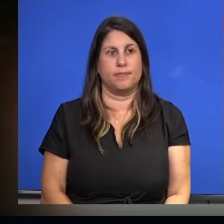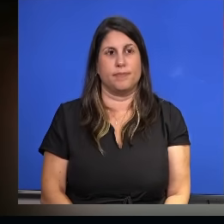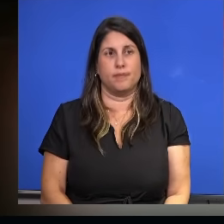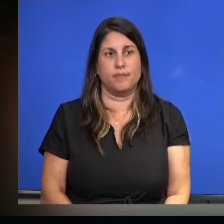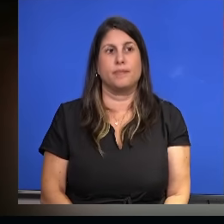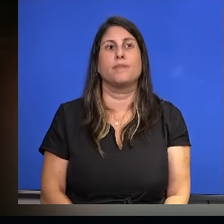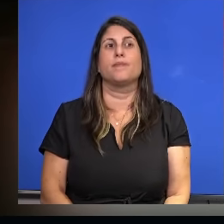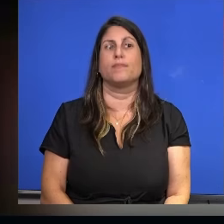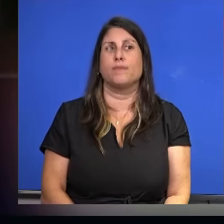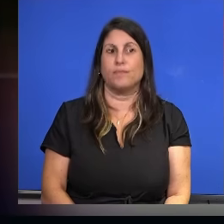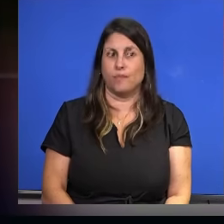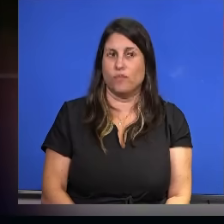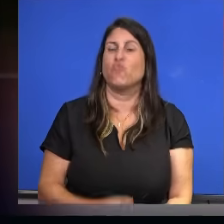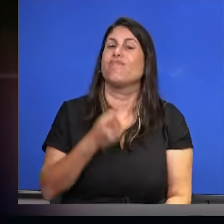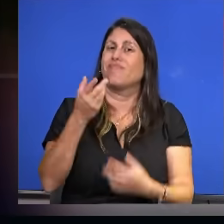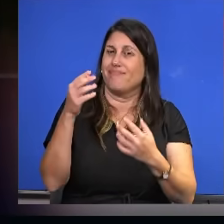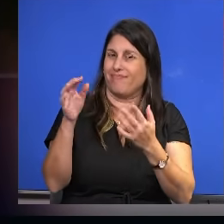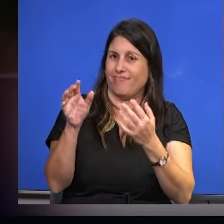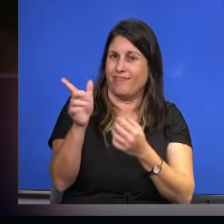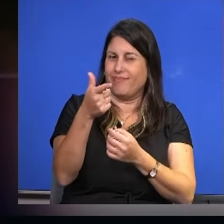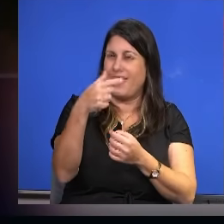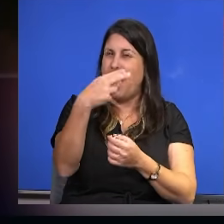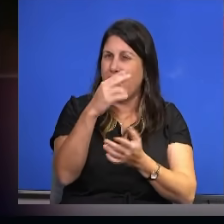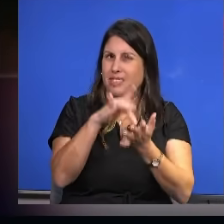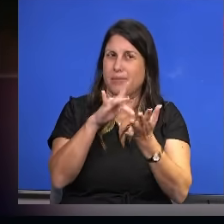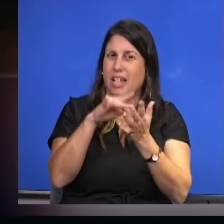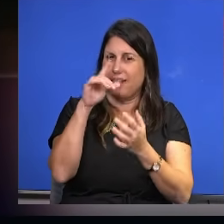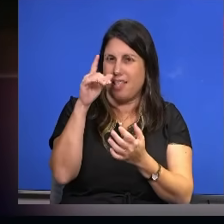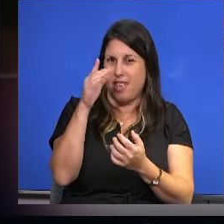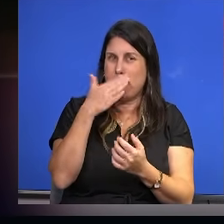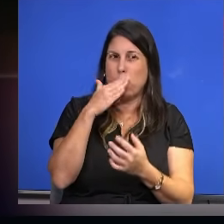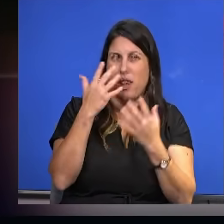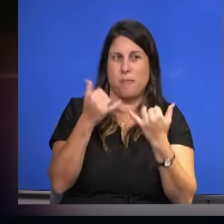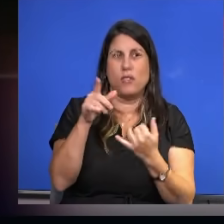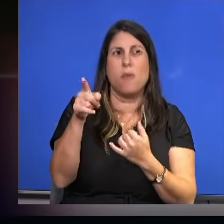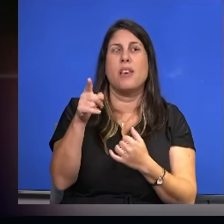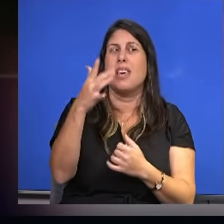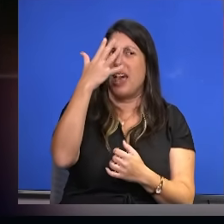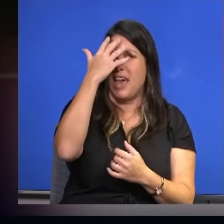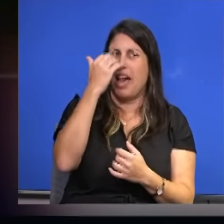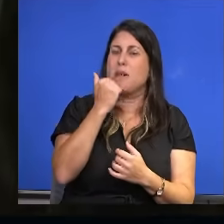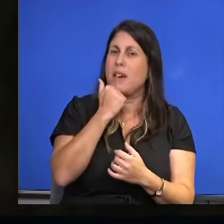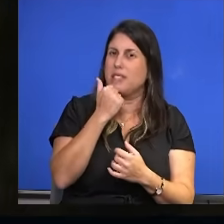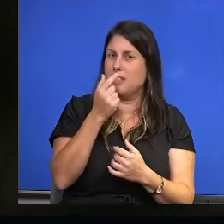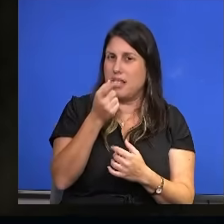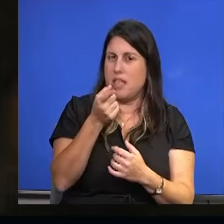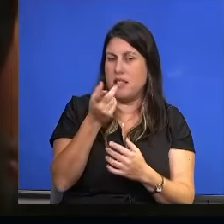CNN's Hadass Gold is in Jerusalem for us tonight. Hadass, Hamas has just issued a new threat involving civilian